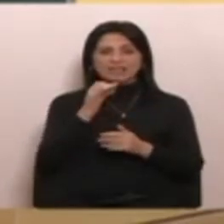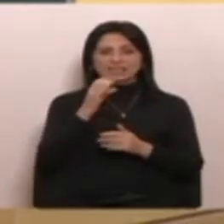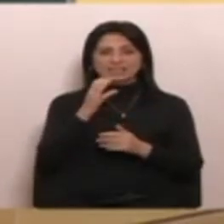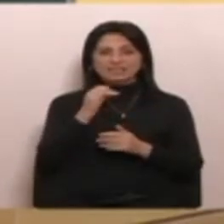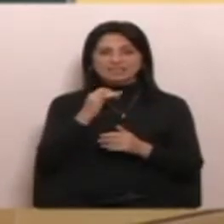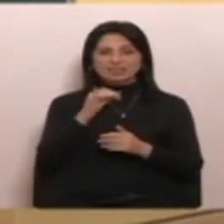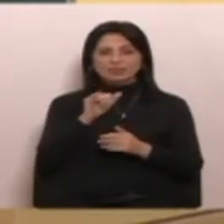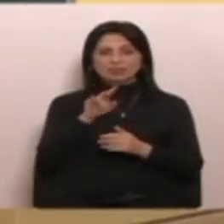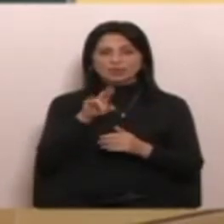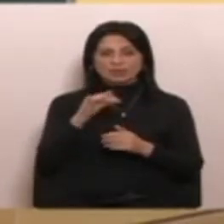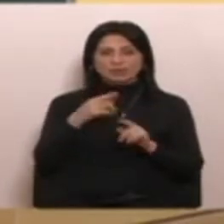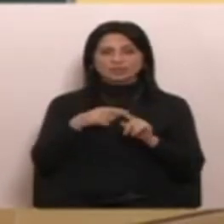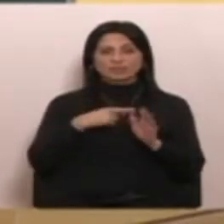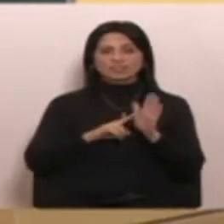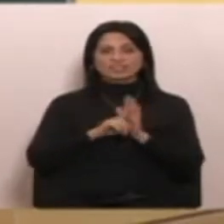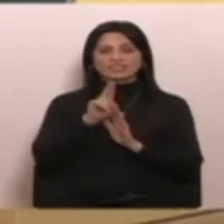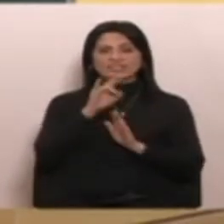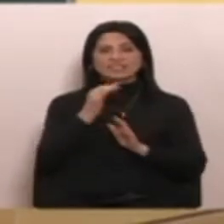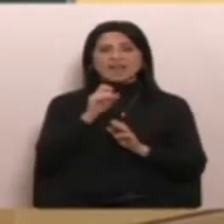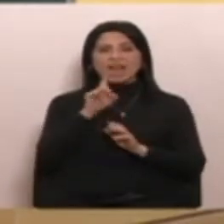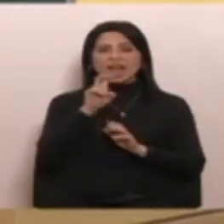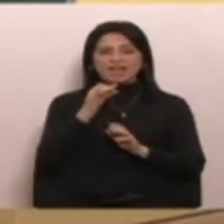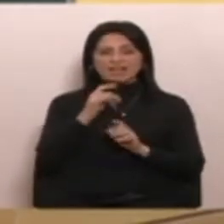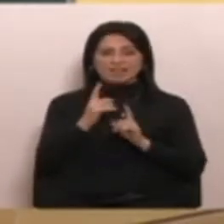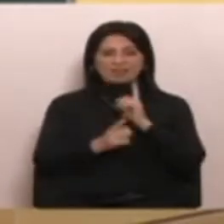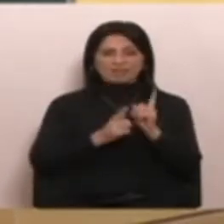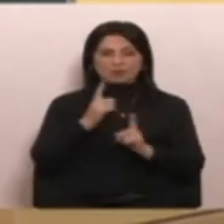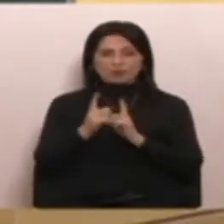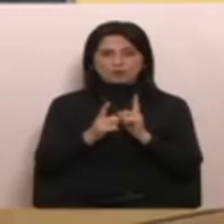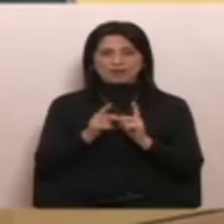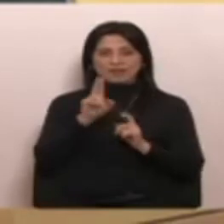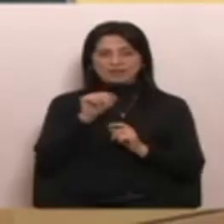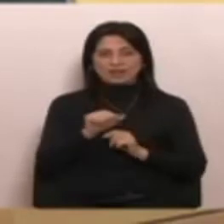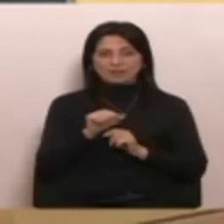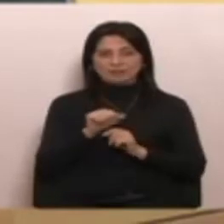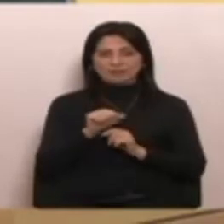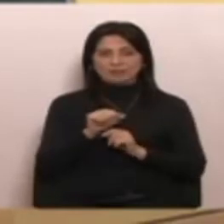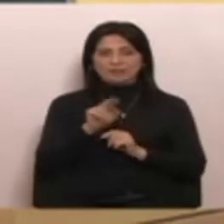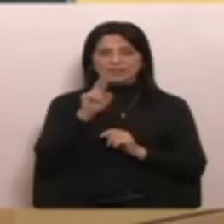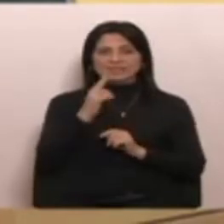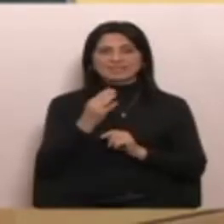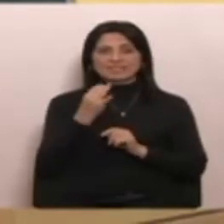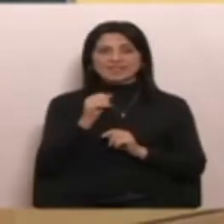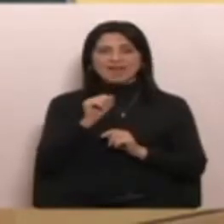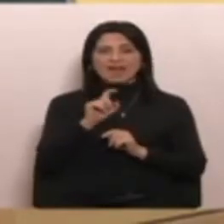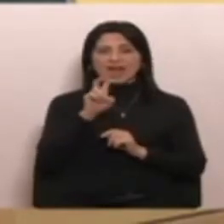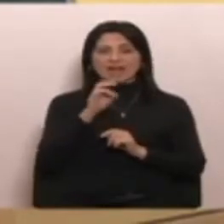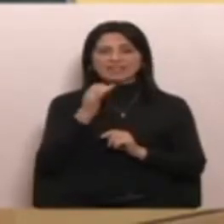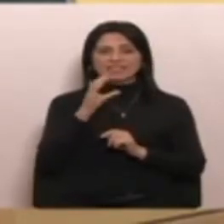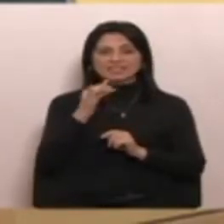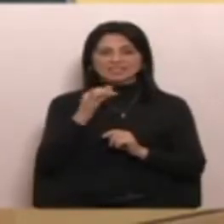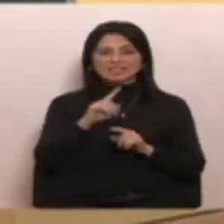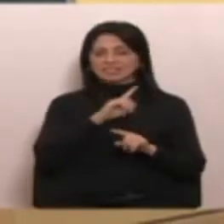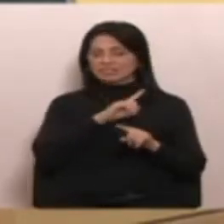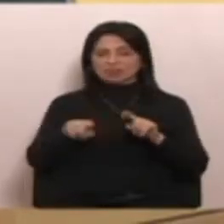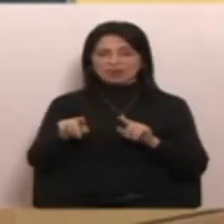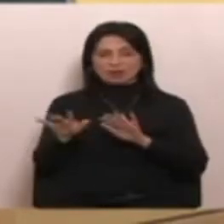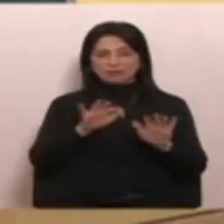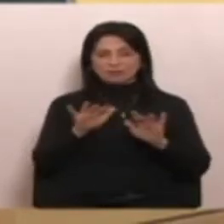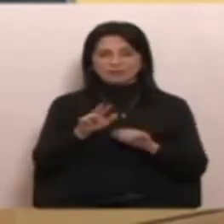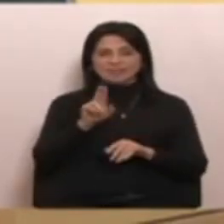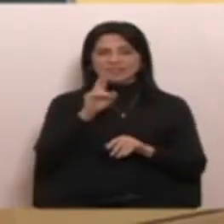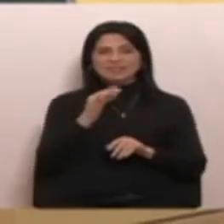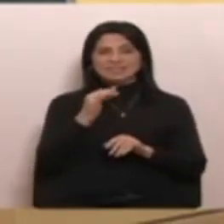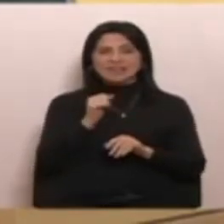წიაღისეული. ჩვენ წამოვიწყეთ წიაღის სექტორის რეფორმა და წიაღისეულის ეკონომიკაში ჩართვის დაჩქარება.